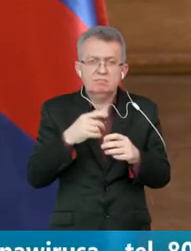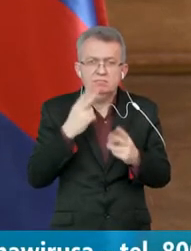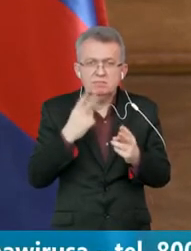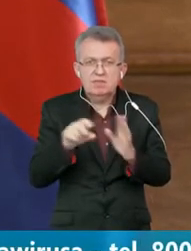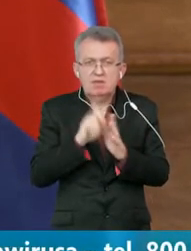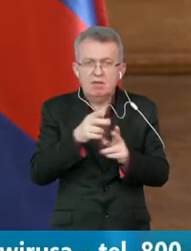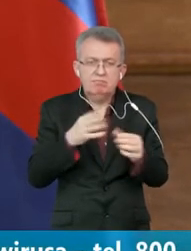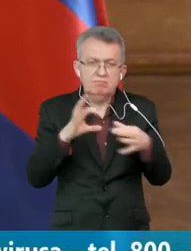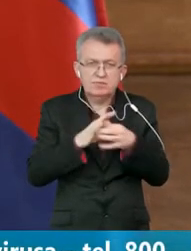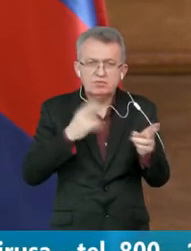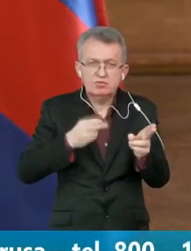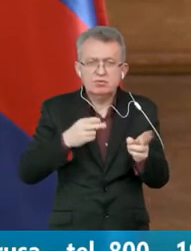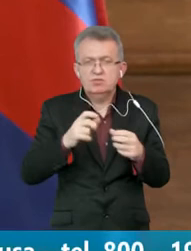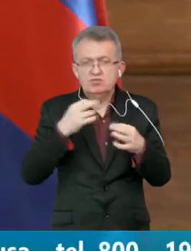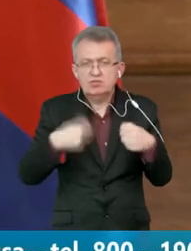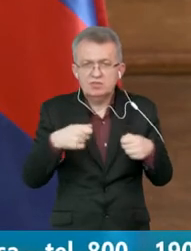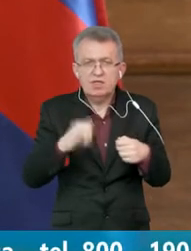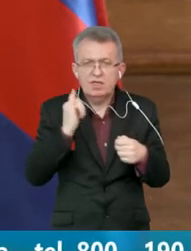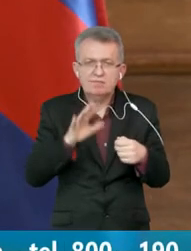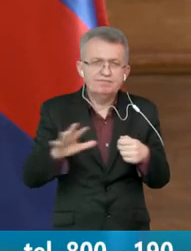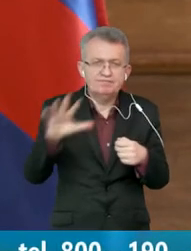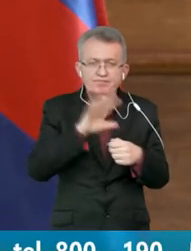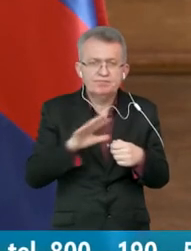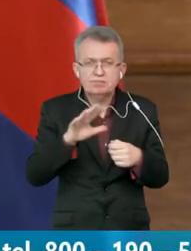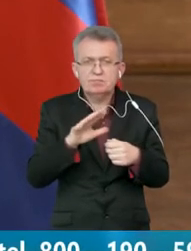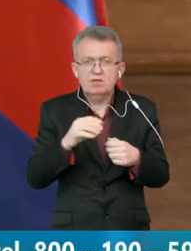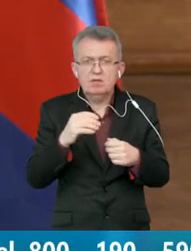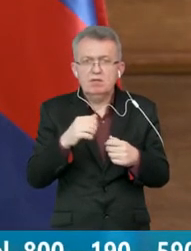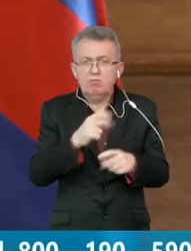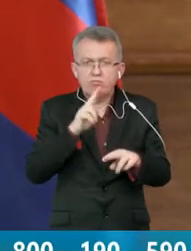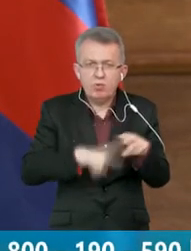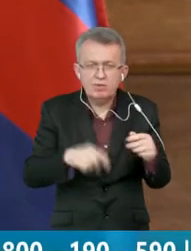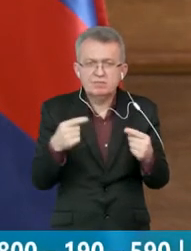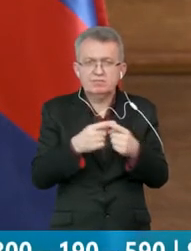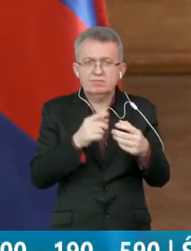systemu komunikacji nie tylko Szczecina, ale całego obszaru metropolitalnego, dla Polic, dla